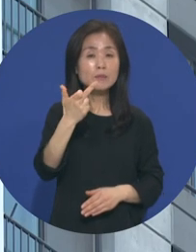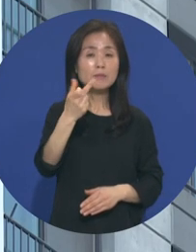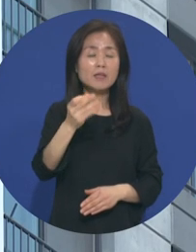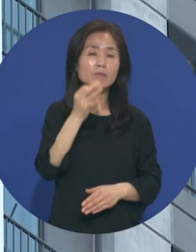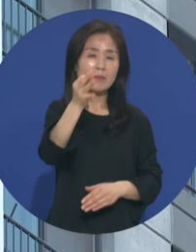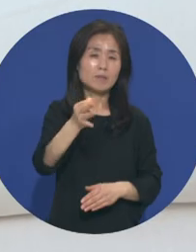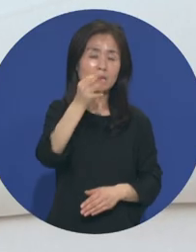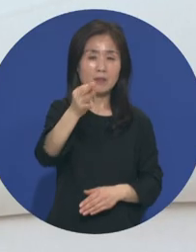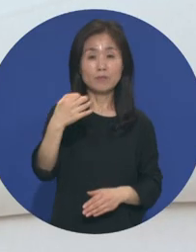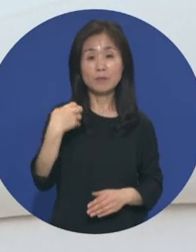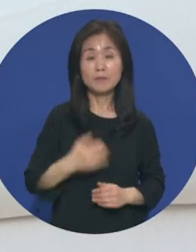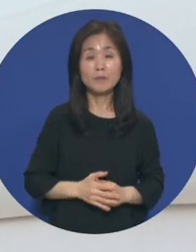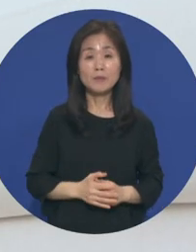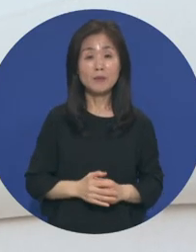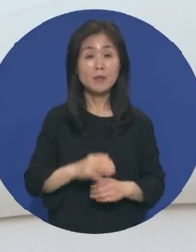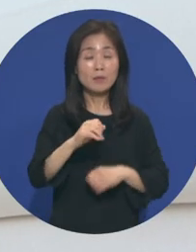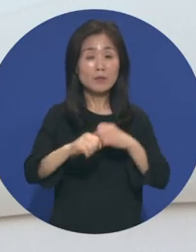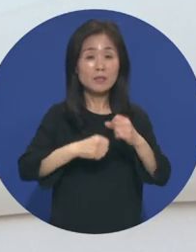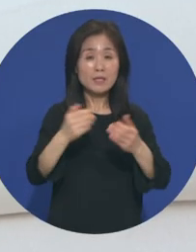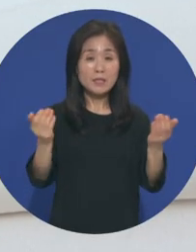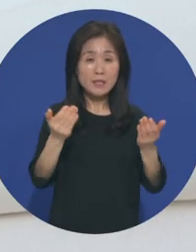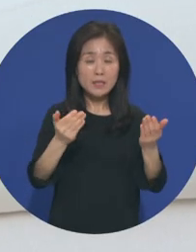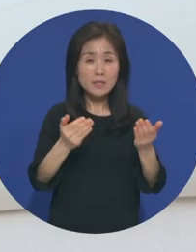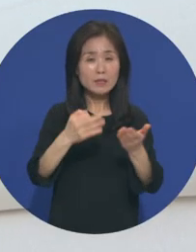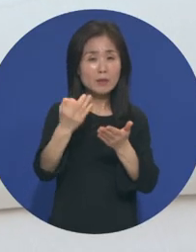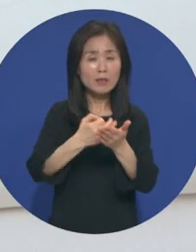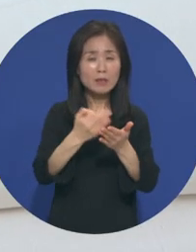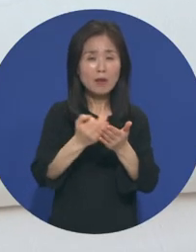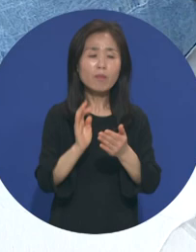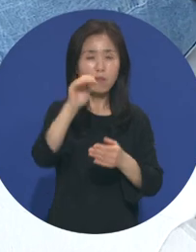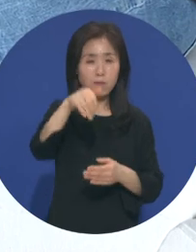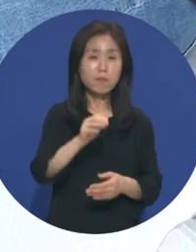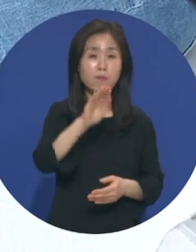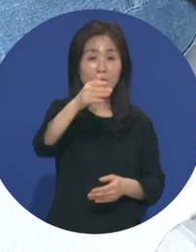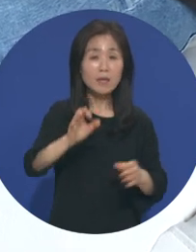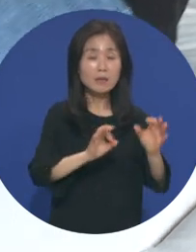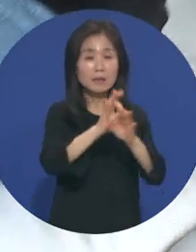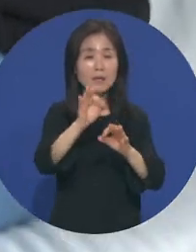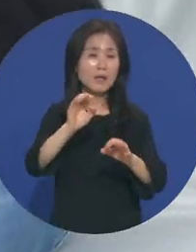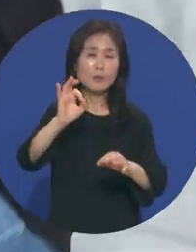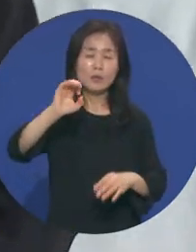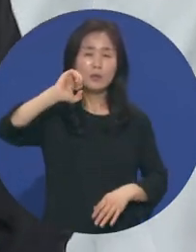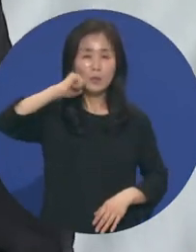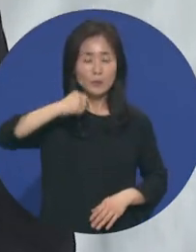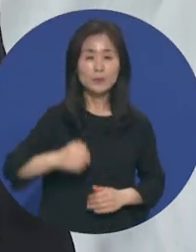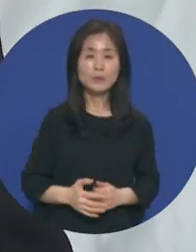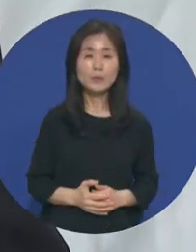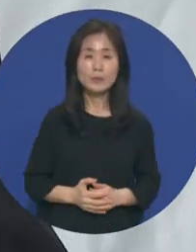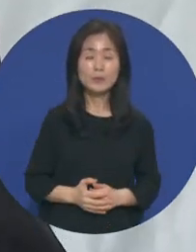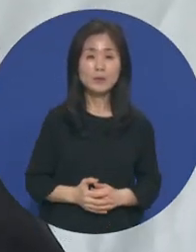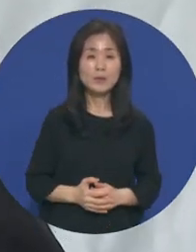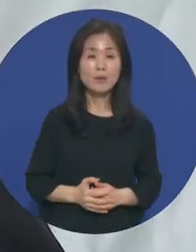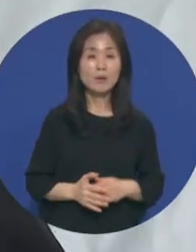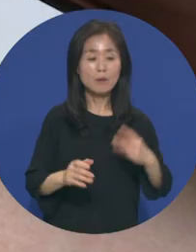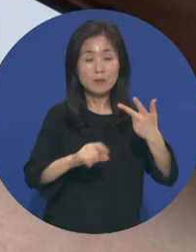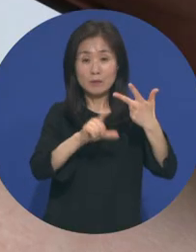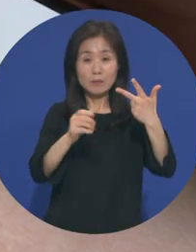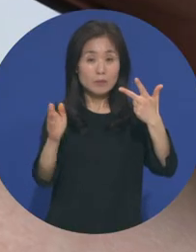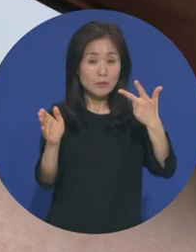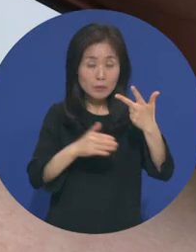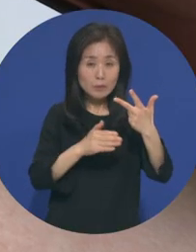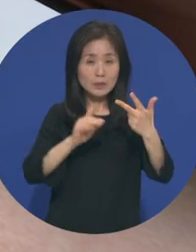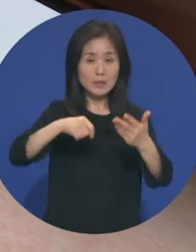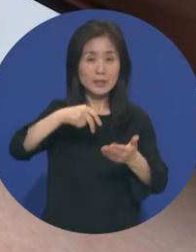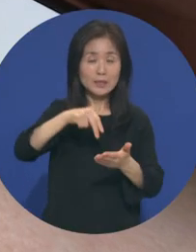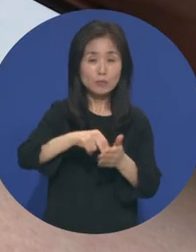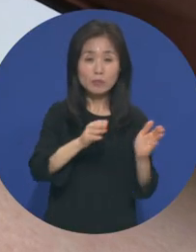부담해야 합니다 프리랜서로 일하며 고정 수입이 없는 상황이라 경제적인 사정이 빠듯합니다 이르면 올 하반기부터